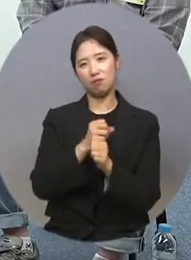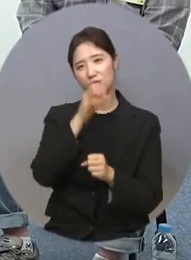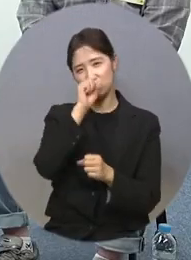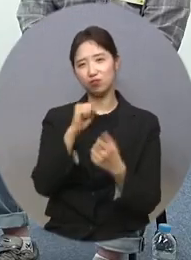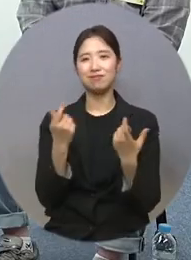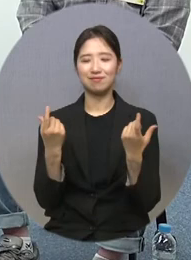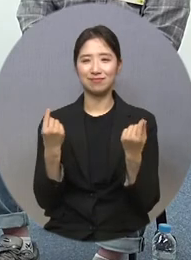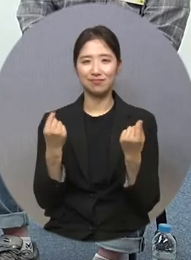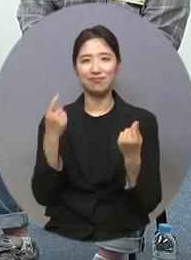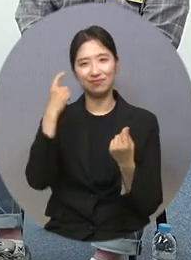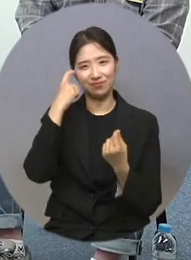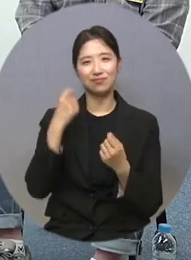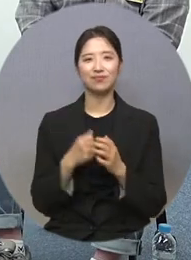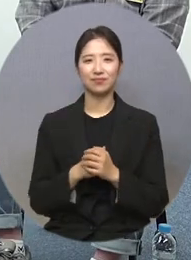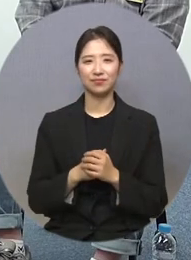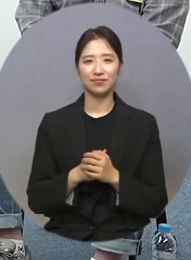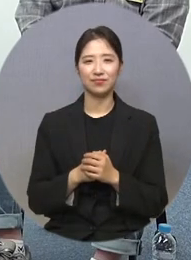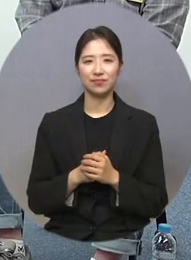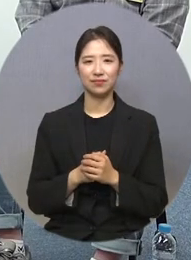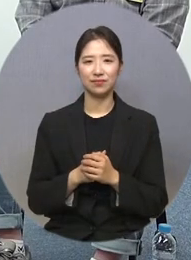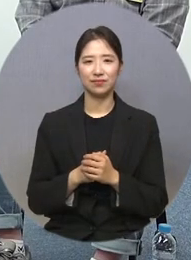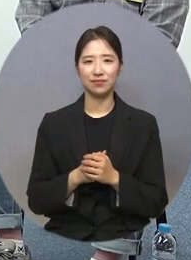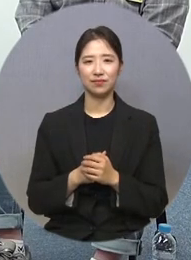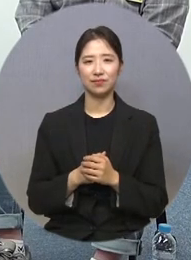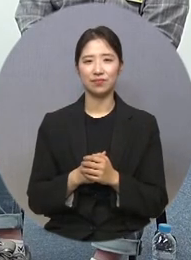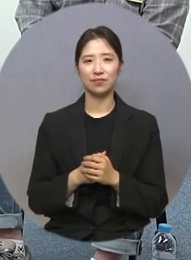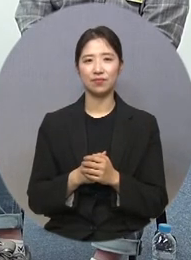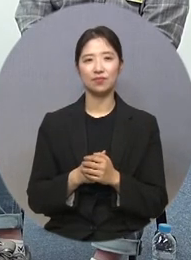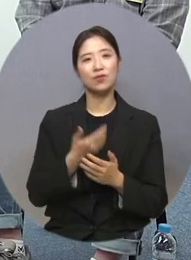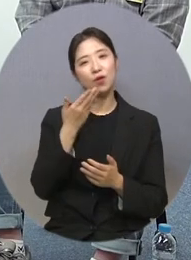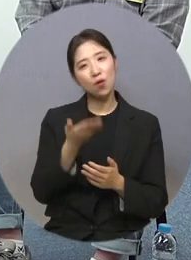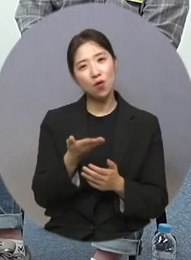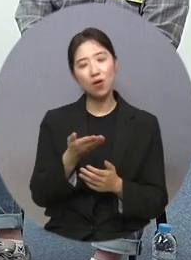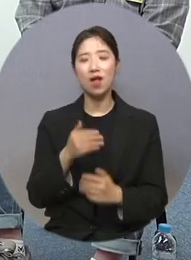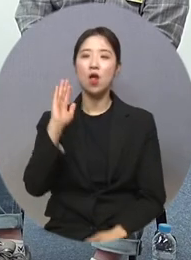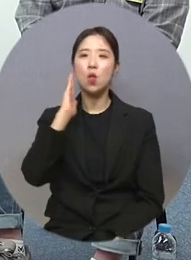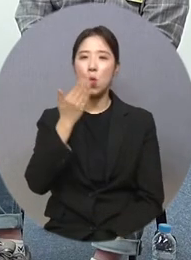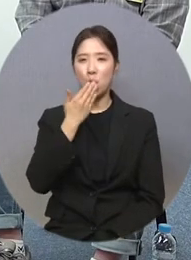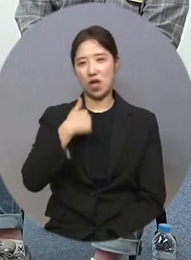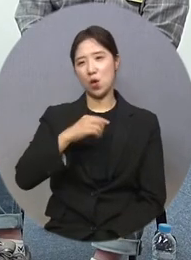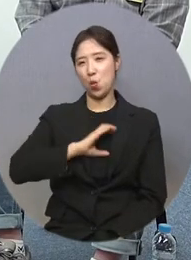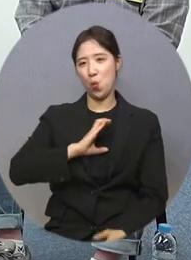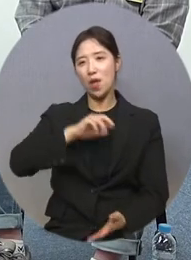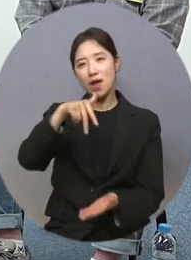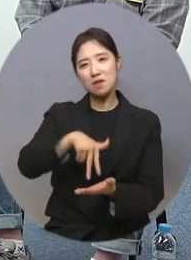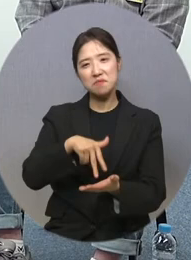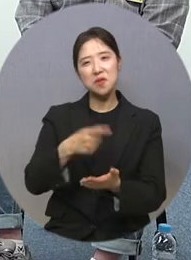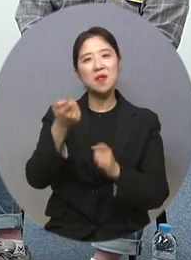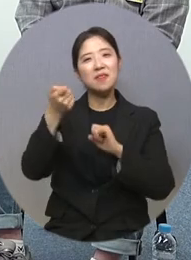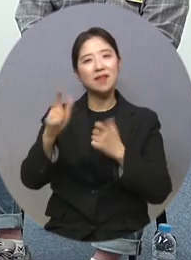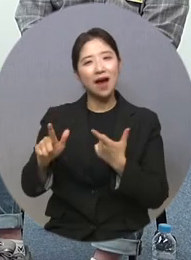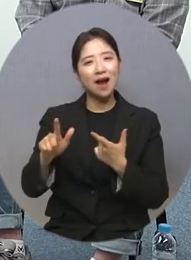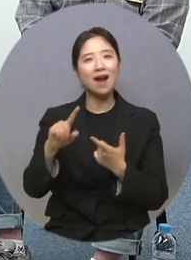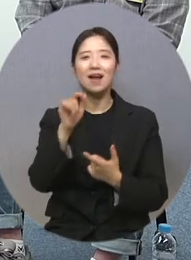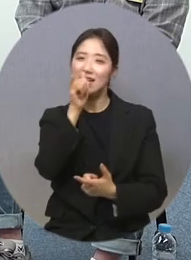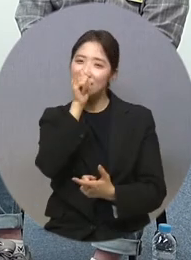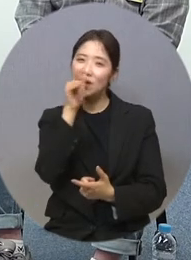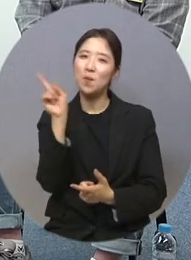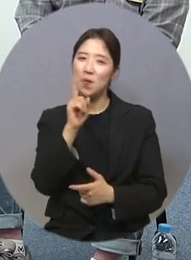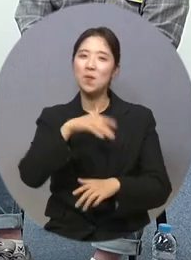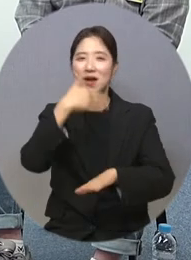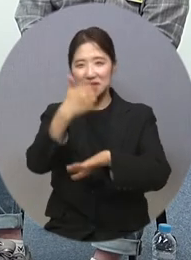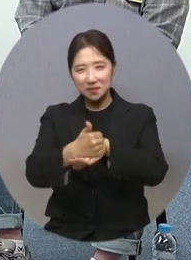이런 생각이 좀 들었습니다. 이건 저는 농인 코다로서 이런 거는 좀 다른 게 있어요. 이렇게 있으신가